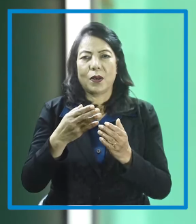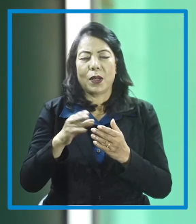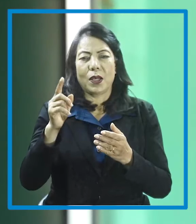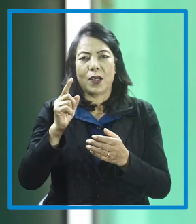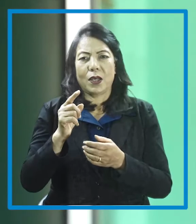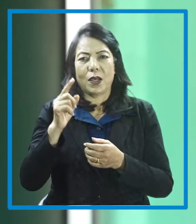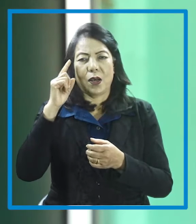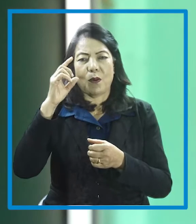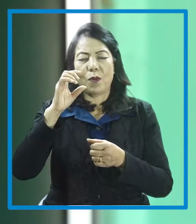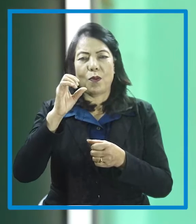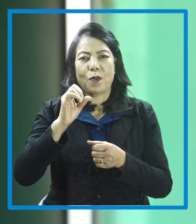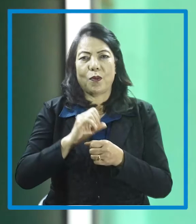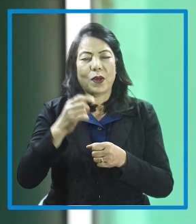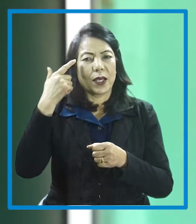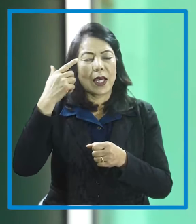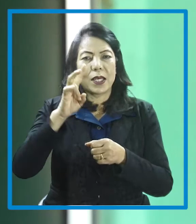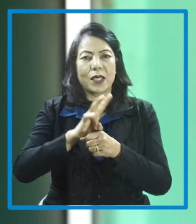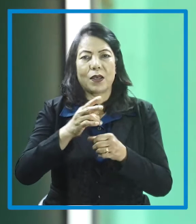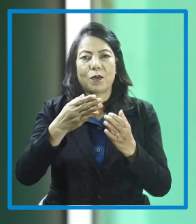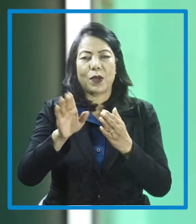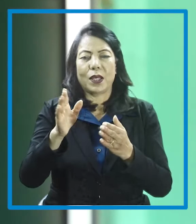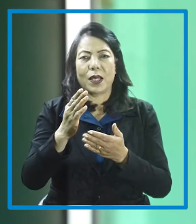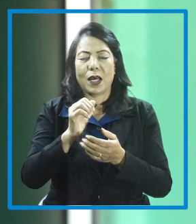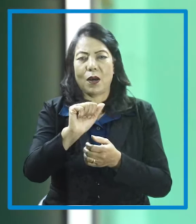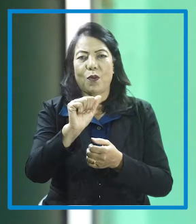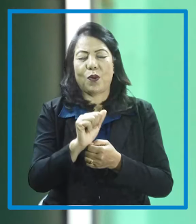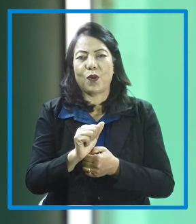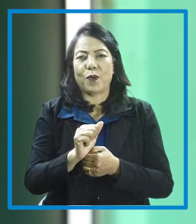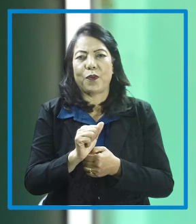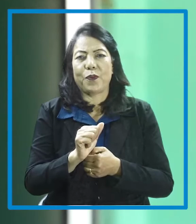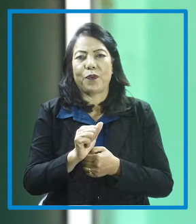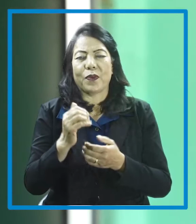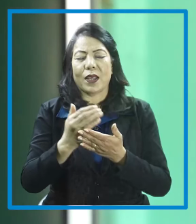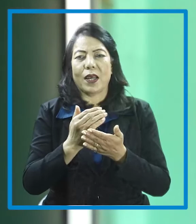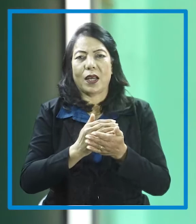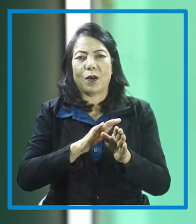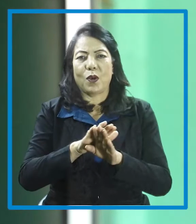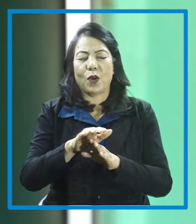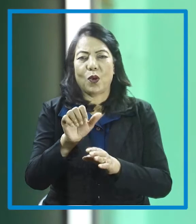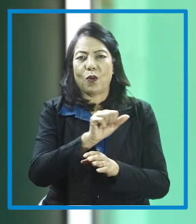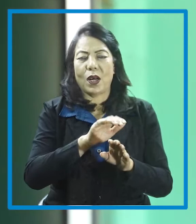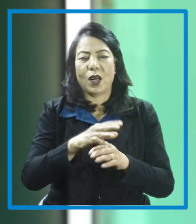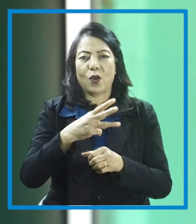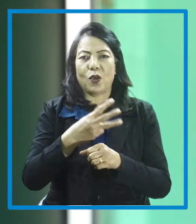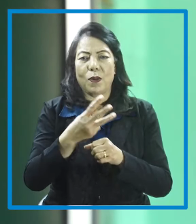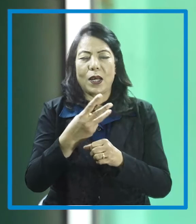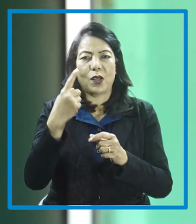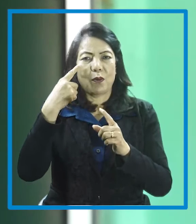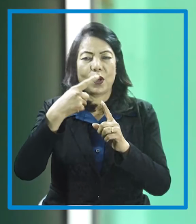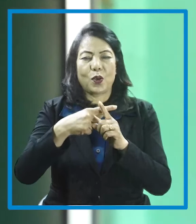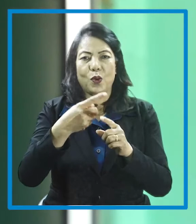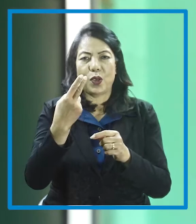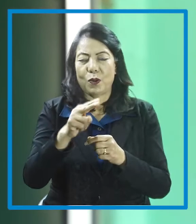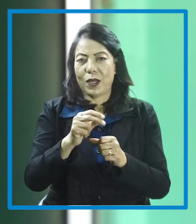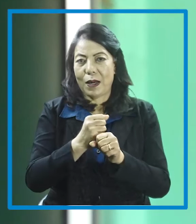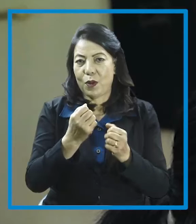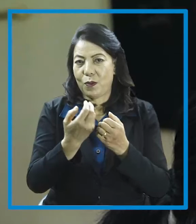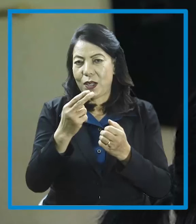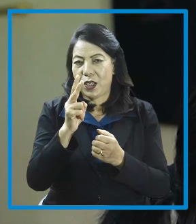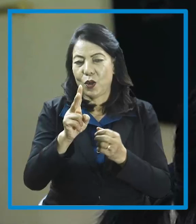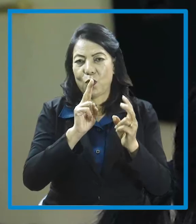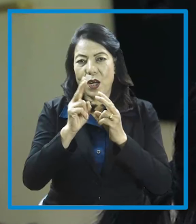खेती गर्नुहुन्थ्यो उहाँहरूले पुरानै तरिकाले गर्नुहुन्थ्यो, प्रविधिको बिना नै ज्ञान सिप बिना नै उहाँहरूले कार्यक्रम के अरे चाहिँ आफ्नो चाहिँ कार्यक्रमहरू चाहिँ